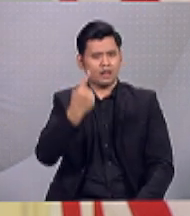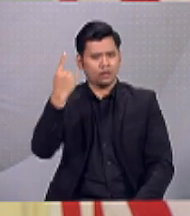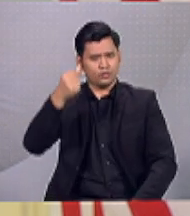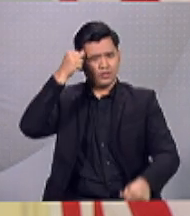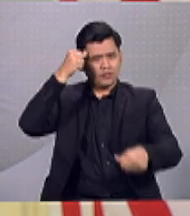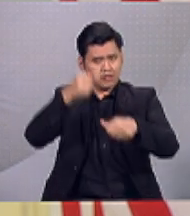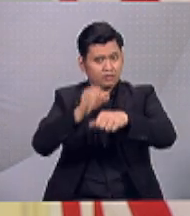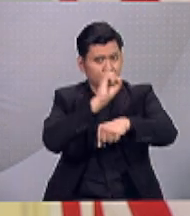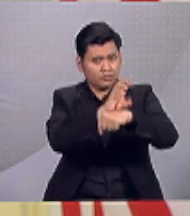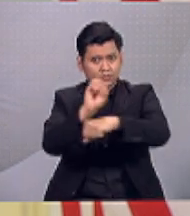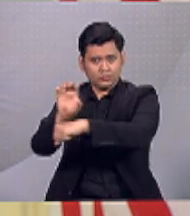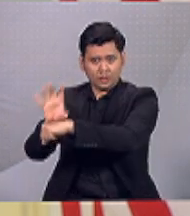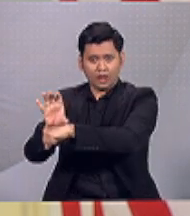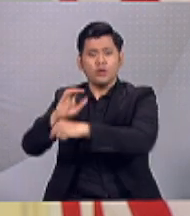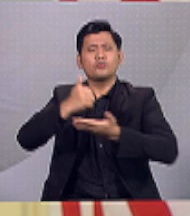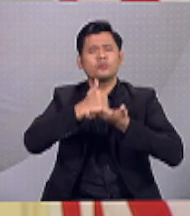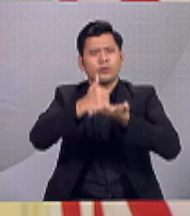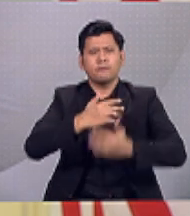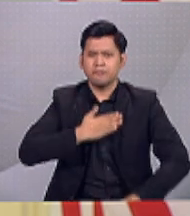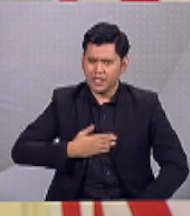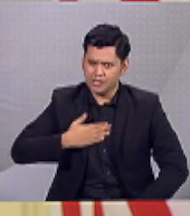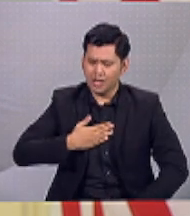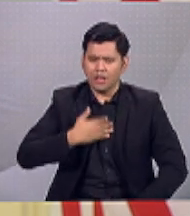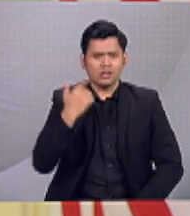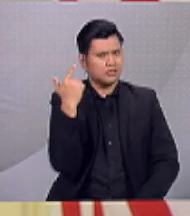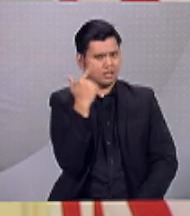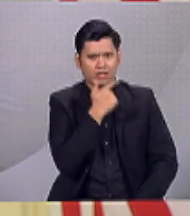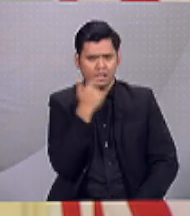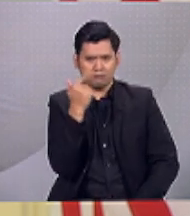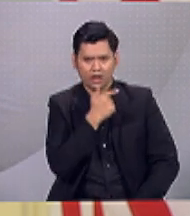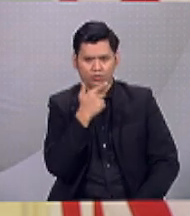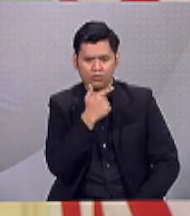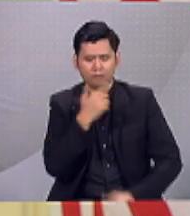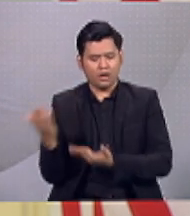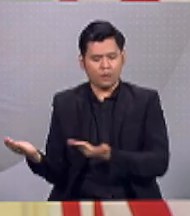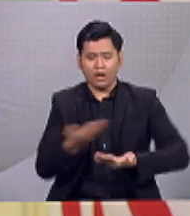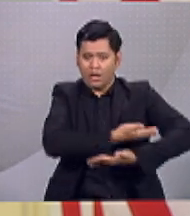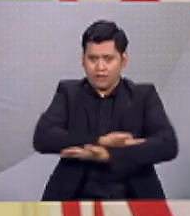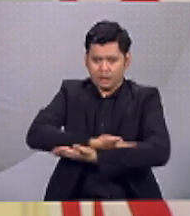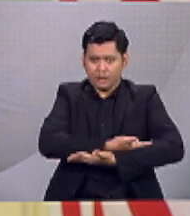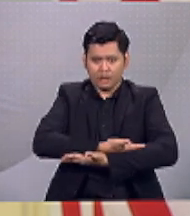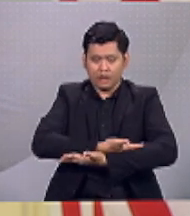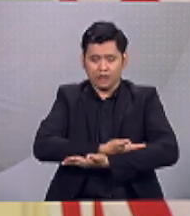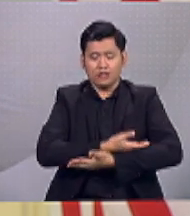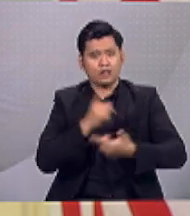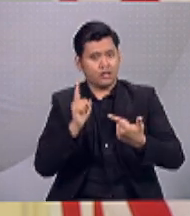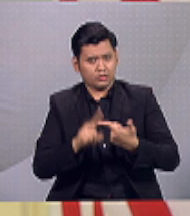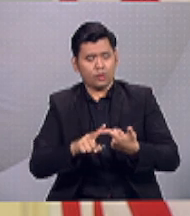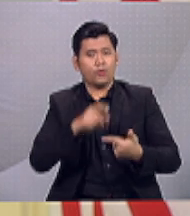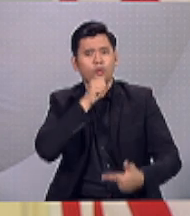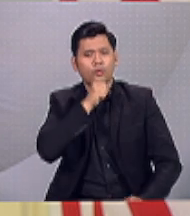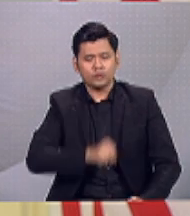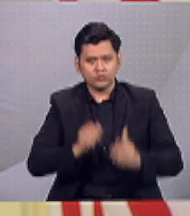bahawa tolong jangan bawa anak kecil dan juga warga emas waktu